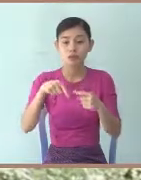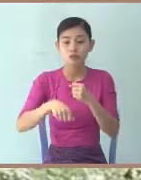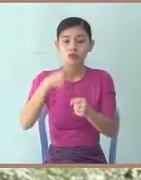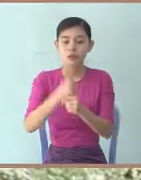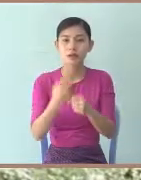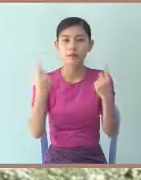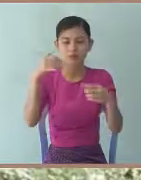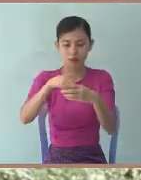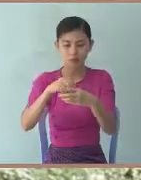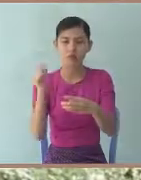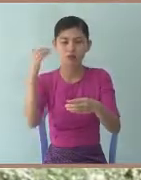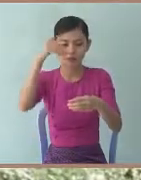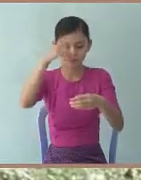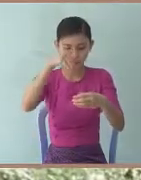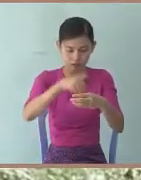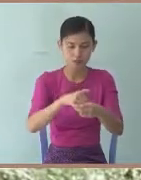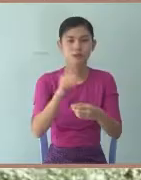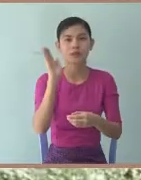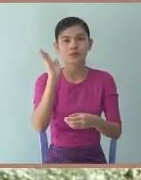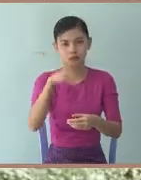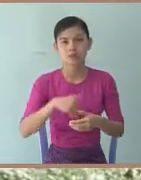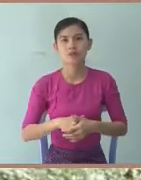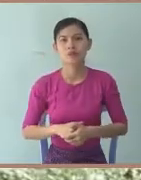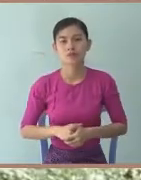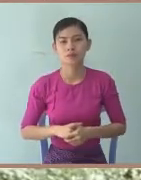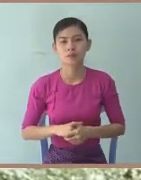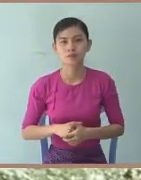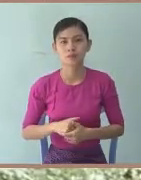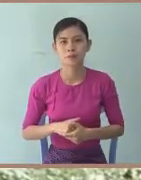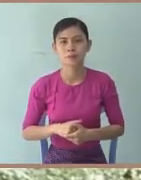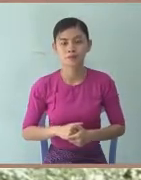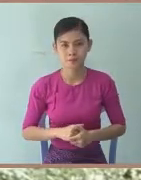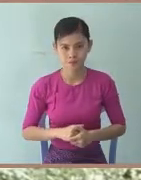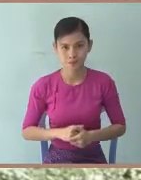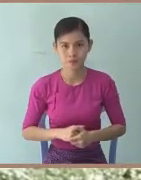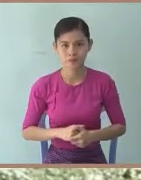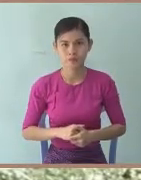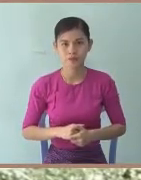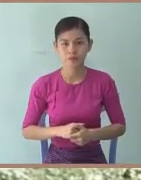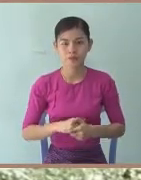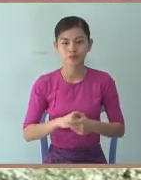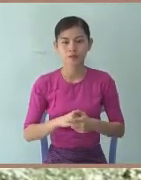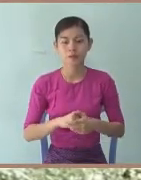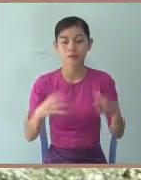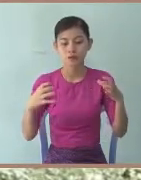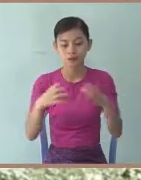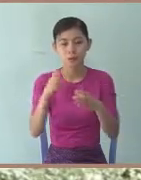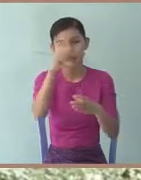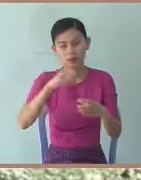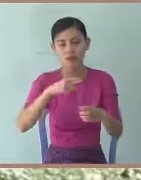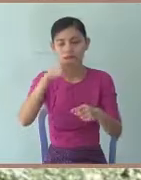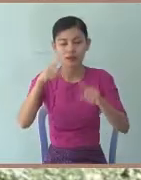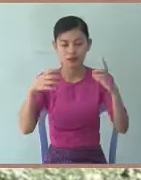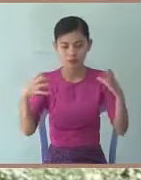ဒီ2020ရွေးကောက်ပွဲမှာပထမဦးဆုံးအကြိမ်ပေးပဲ first time youth voter တယောက်ဖြစ်ပါတယ်ဆိုတော့ကျွန်တော်ဘယ်ပါတီကိုမေး